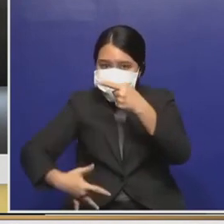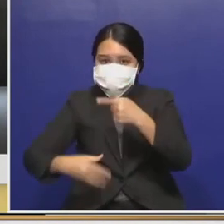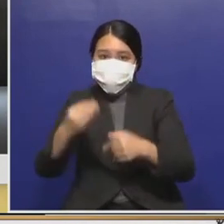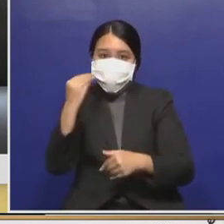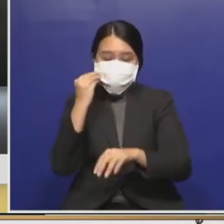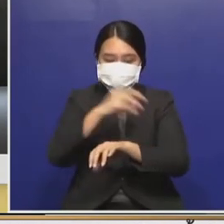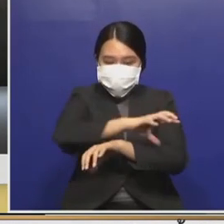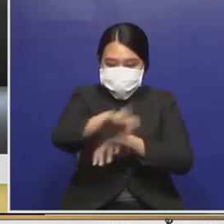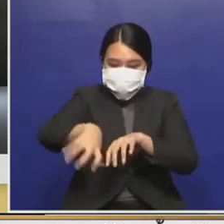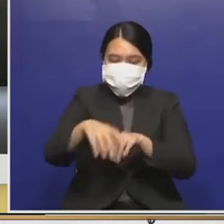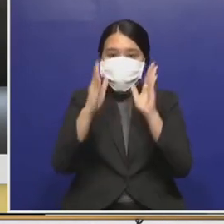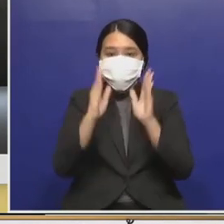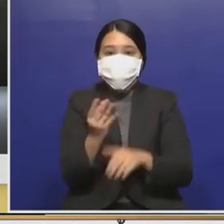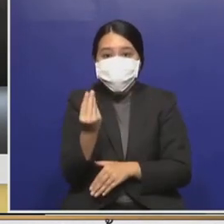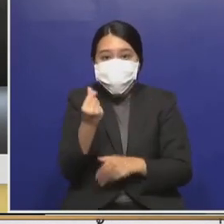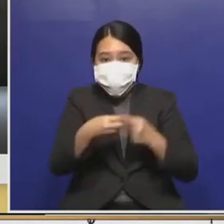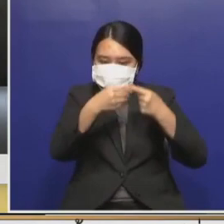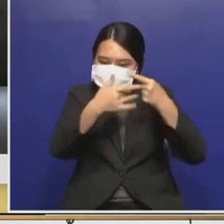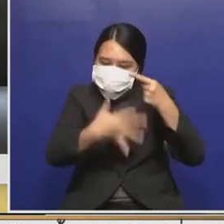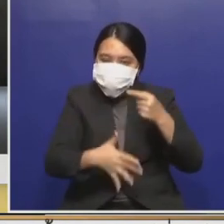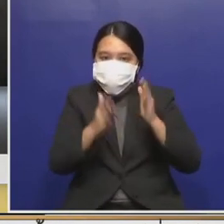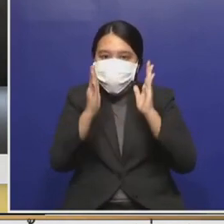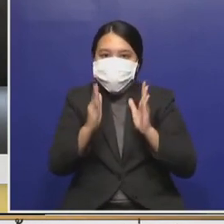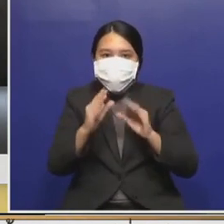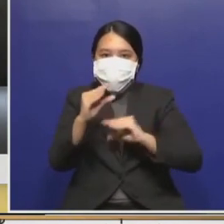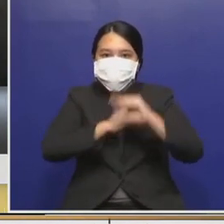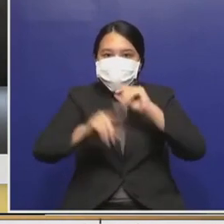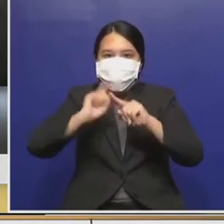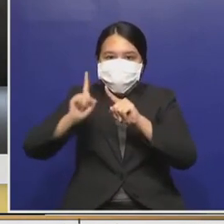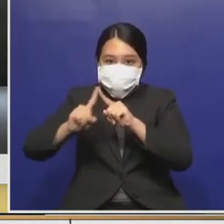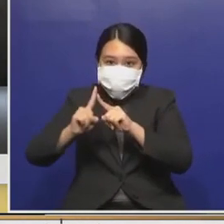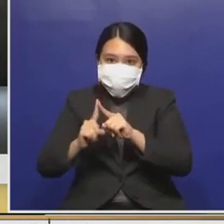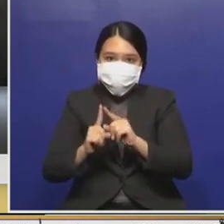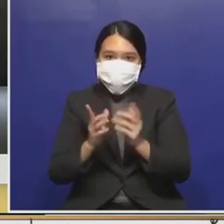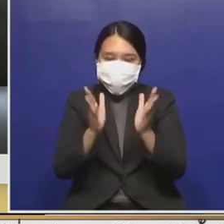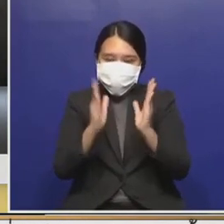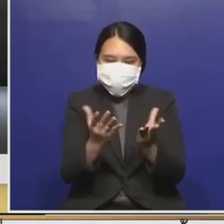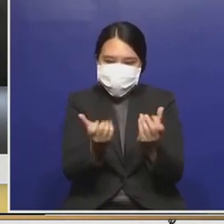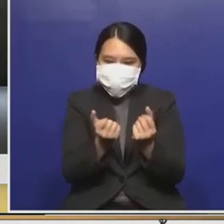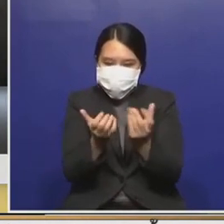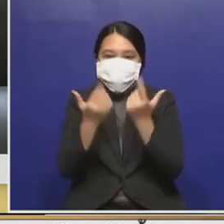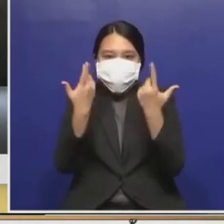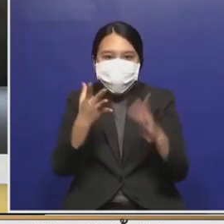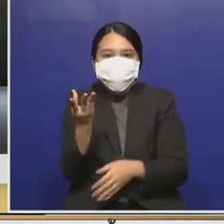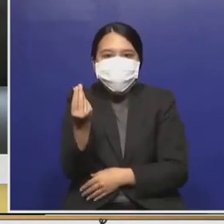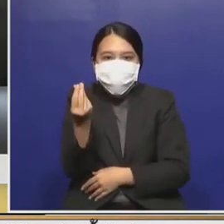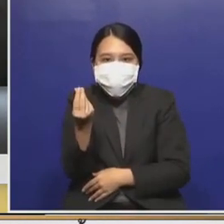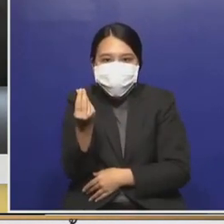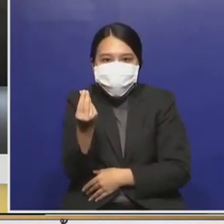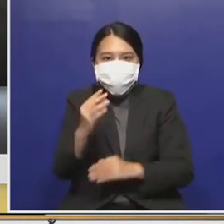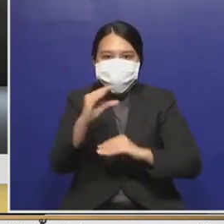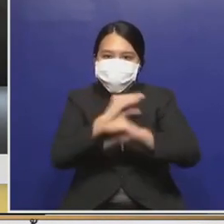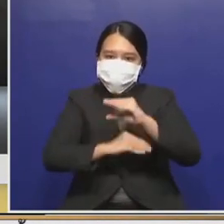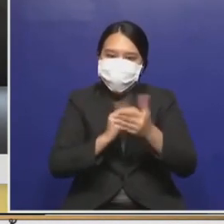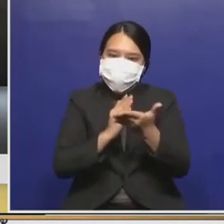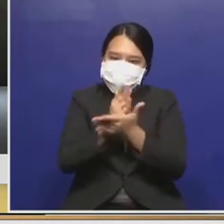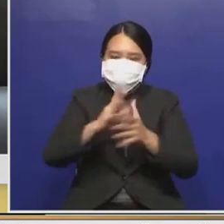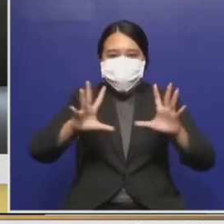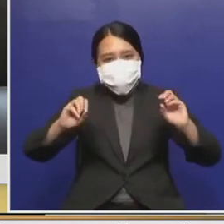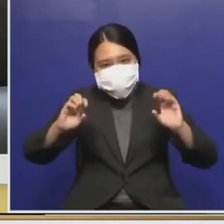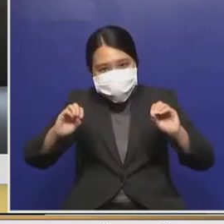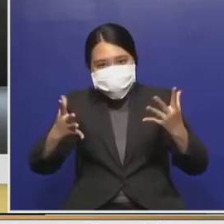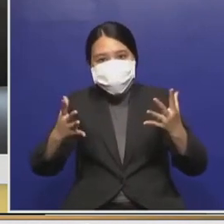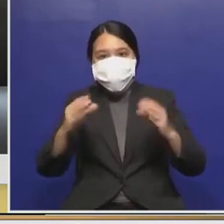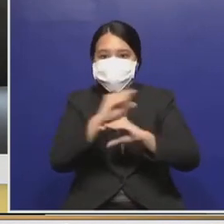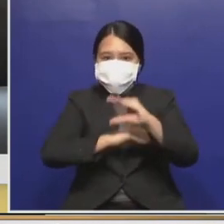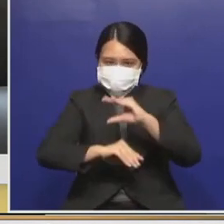ได้รับกี่คนโครงการต่ๆคนละคริงziehของท่ทงหายมันได้กี่คนเขาต้องการกู้เอ